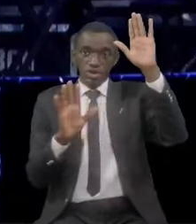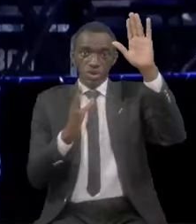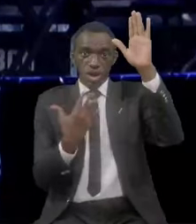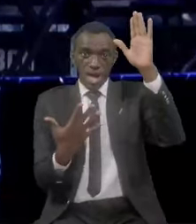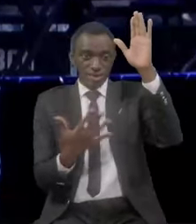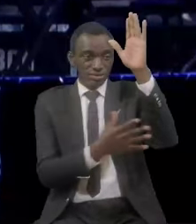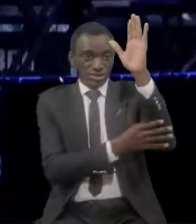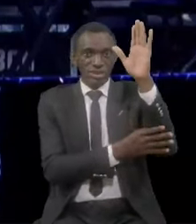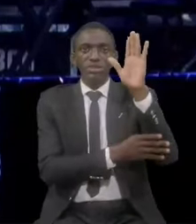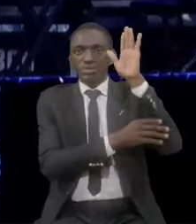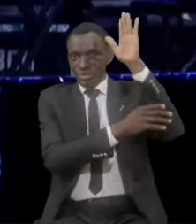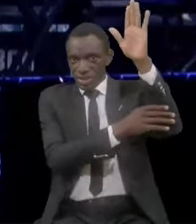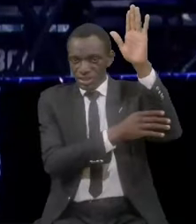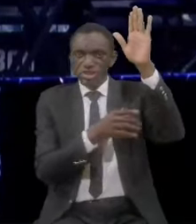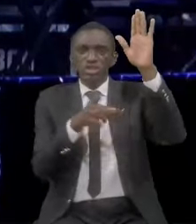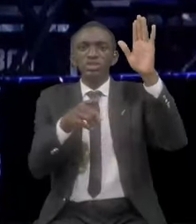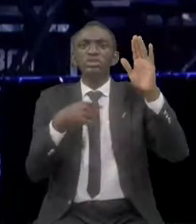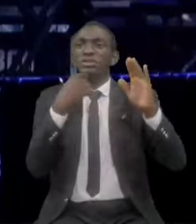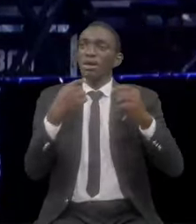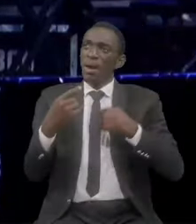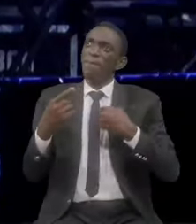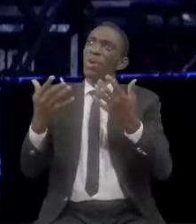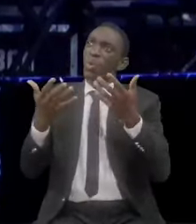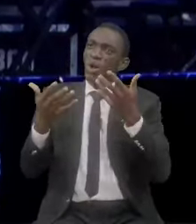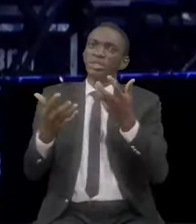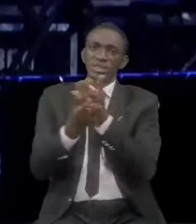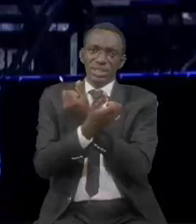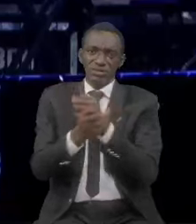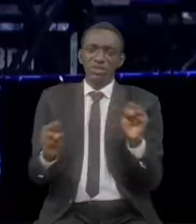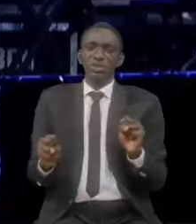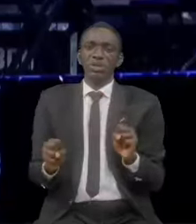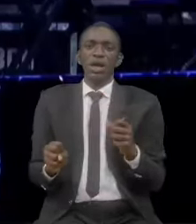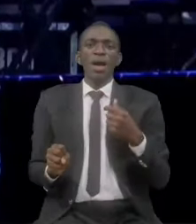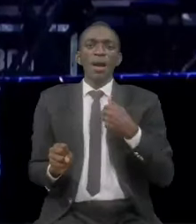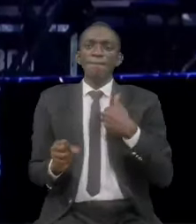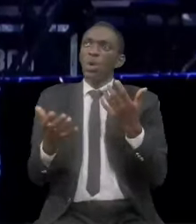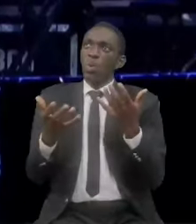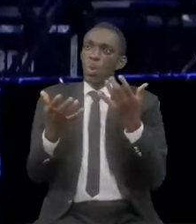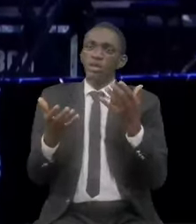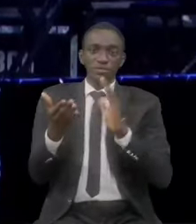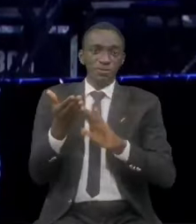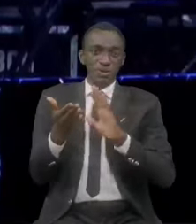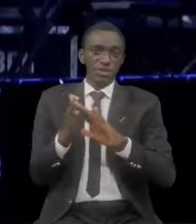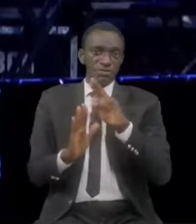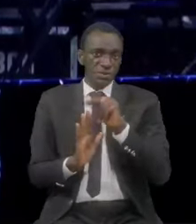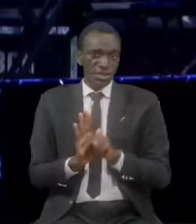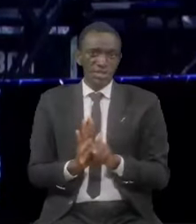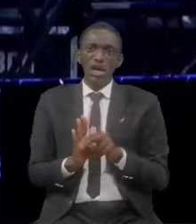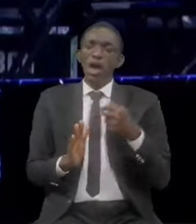Je veux le salut. Je veux le pardon. Je veux